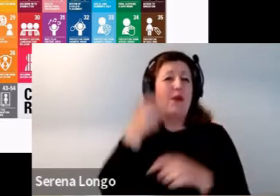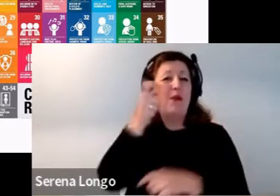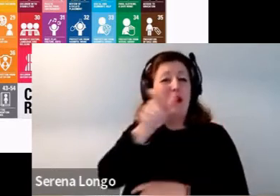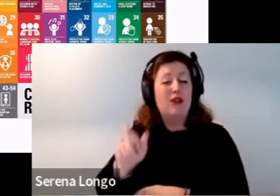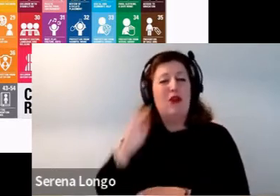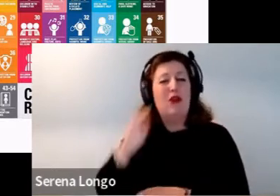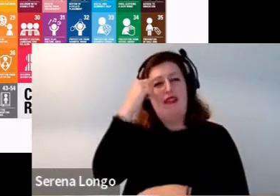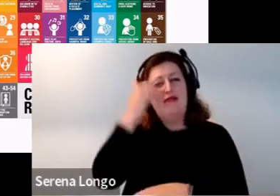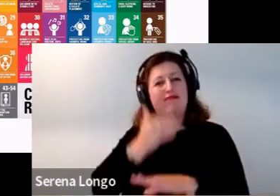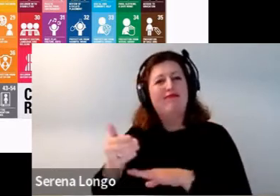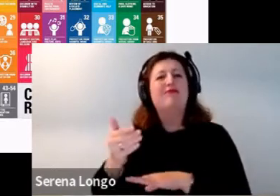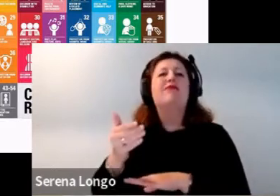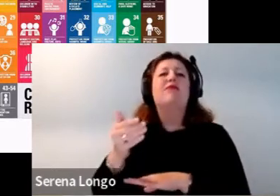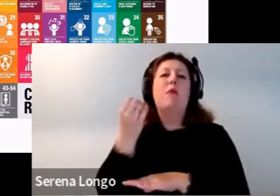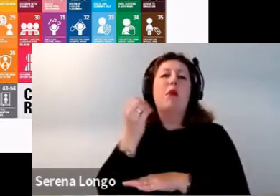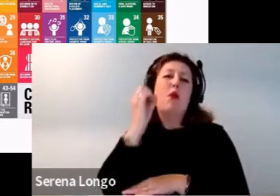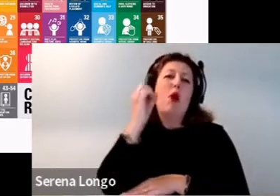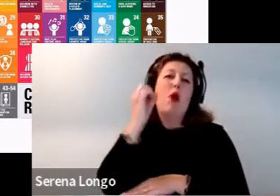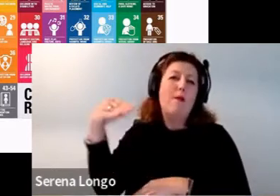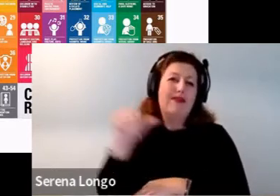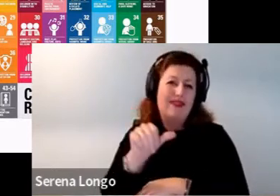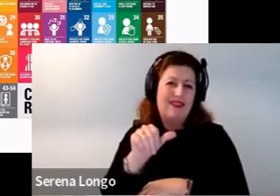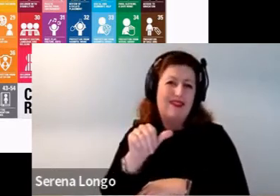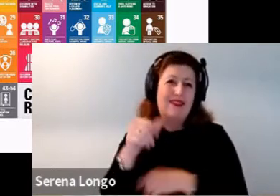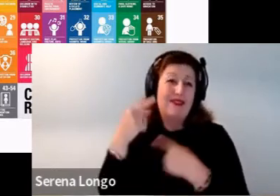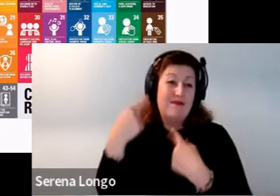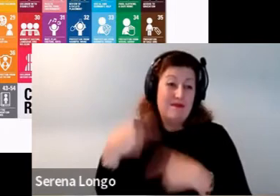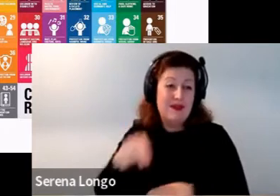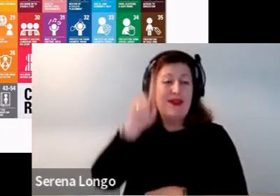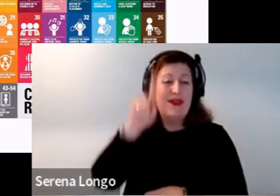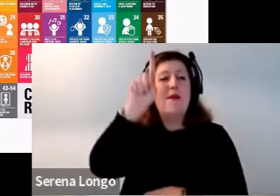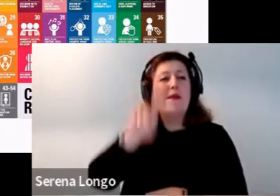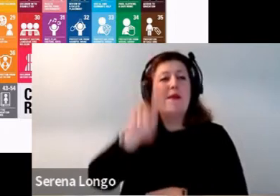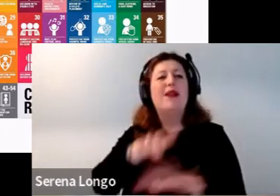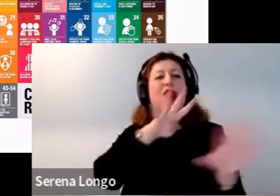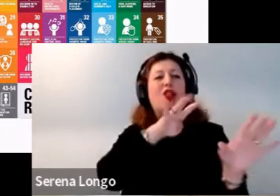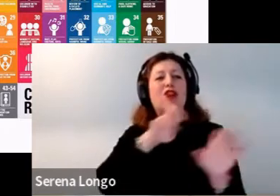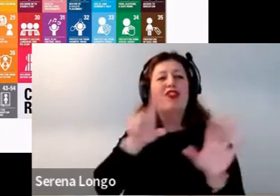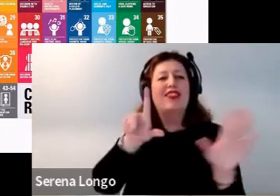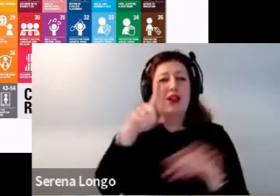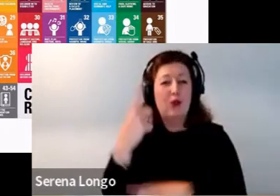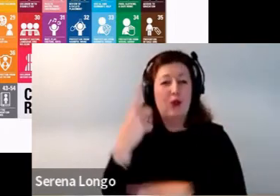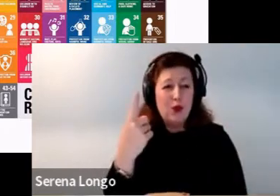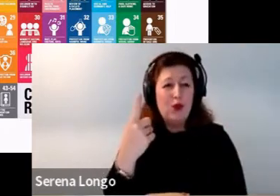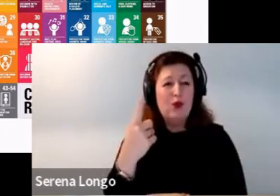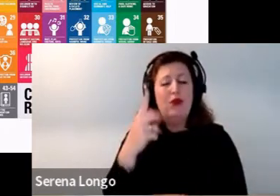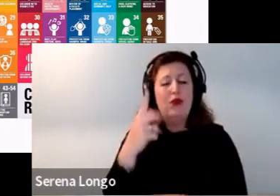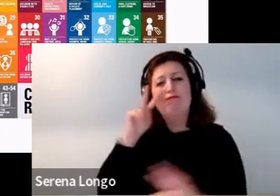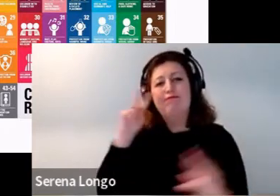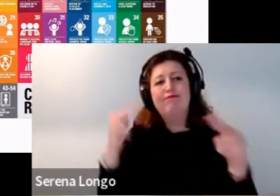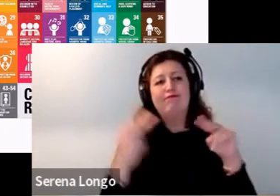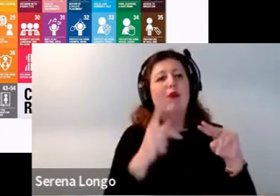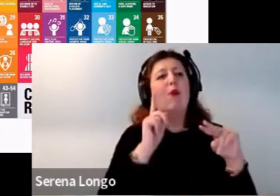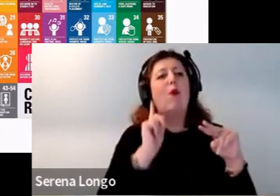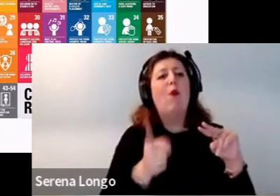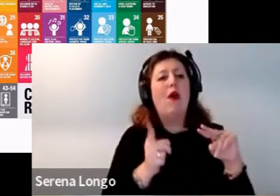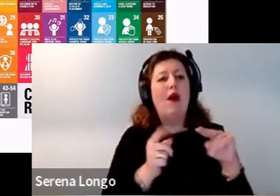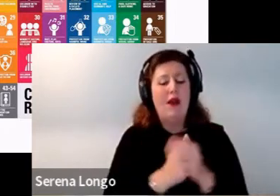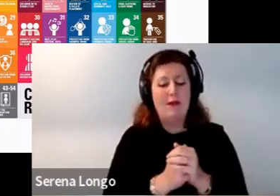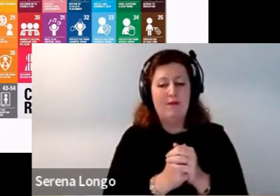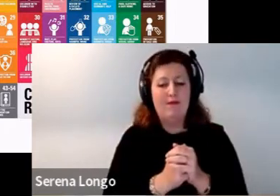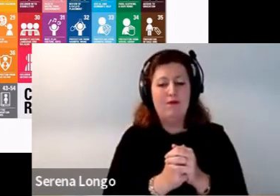del 1971 si sofferma sulla situazione del cittadino